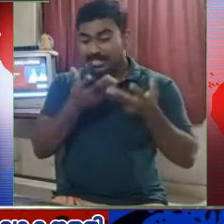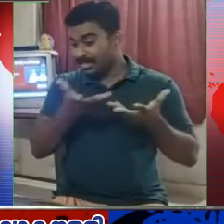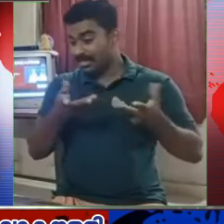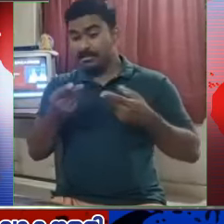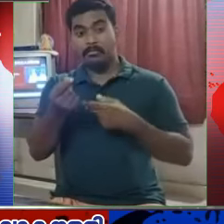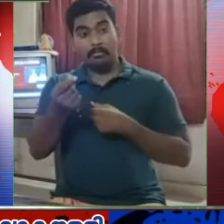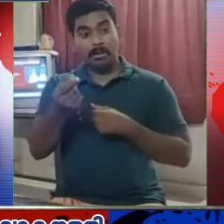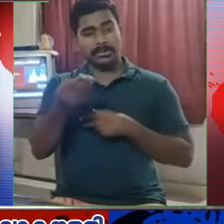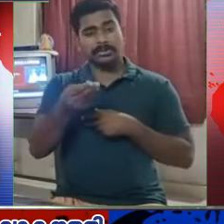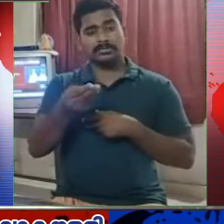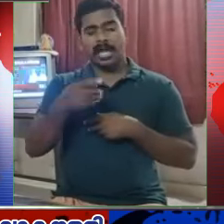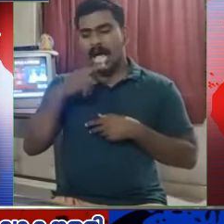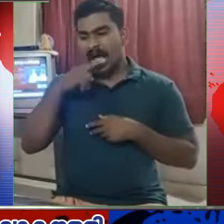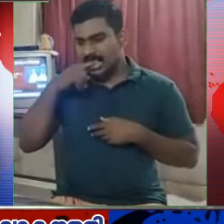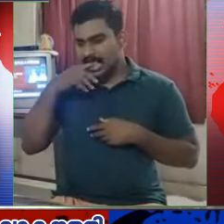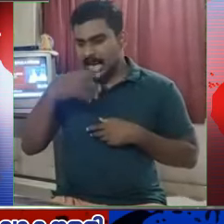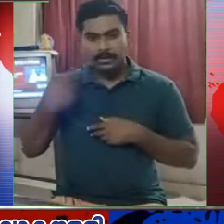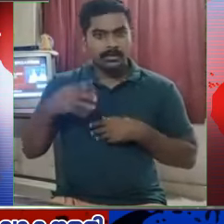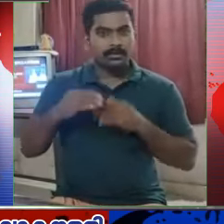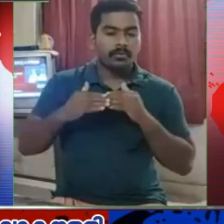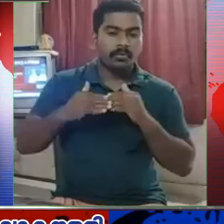പരിശോധനയ്ക്ക് ഉപയോഗിക്കുകയും ചെയ്യും.